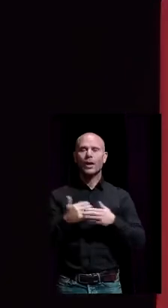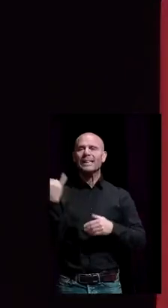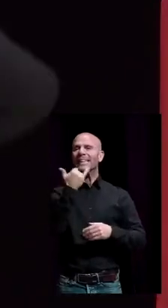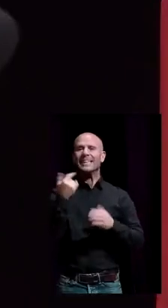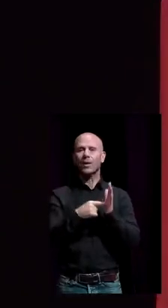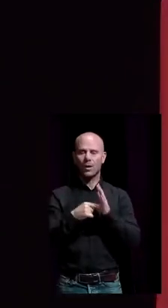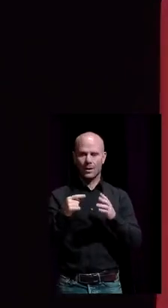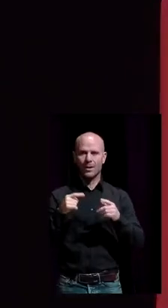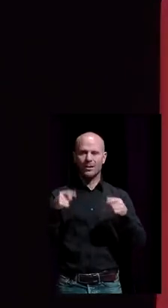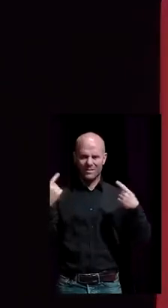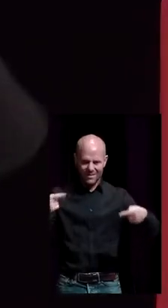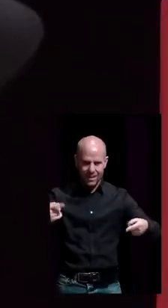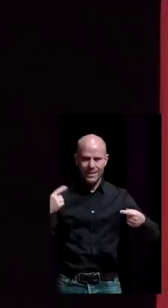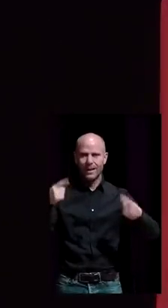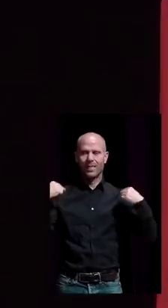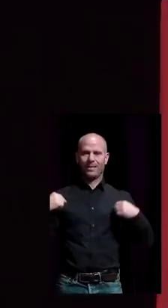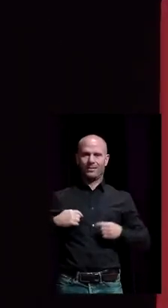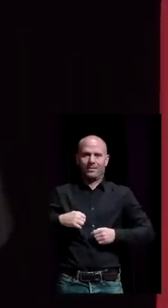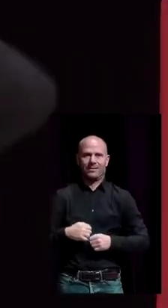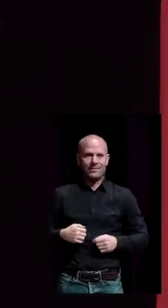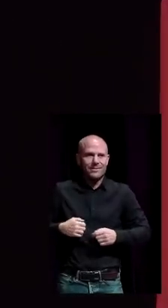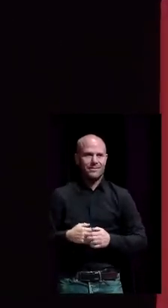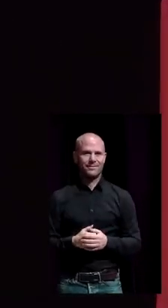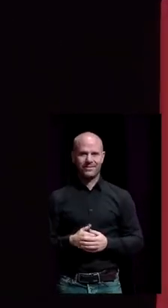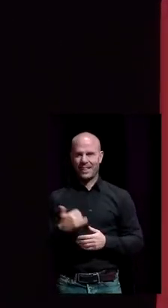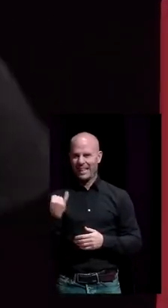så tar vi 10 varv framåt.